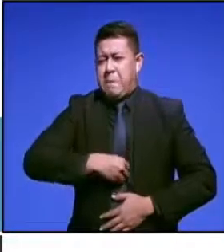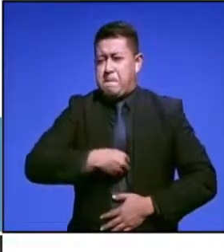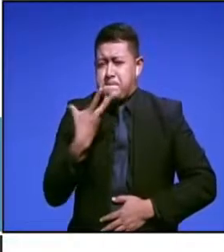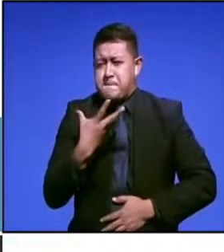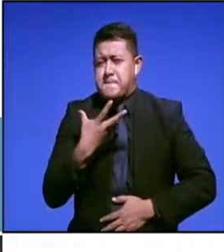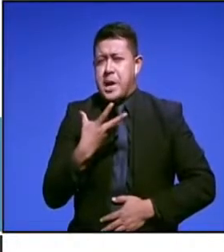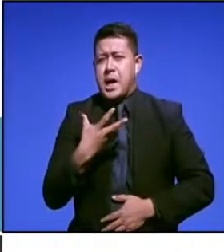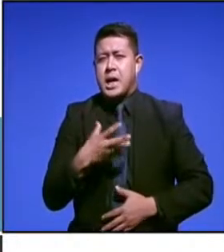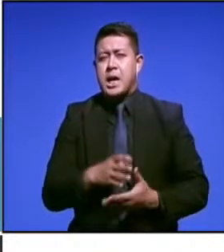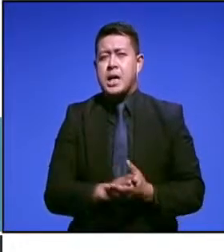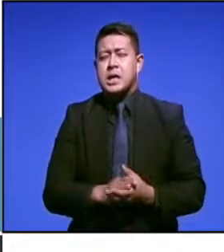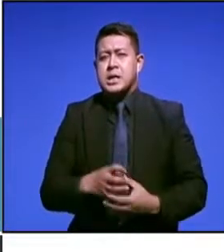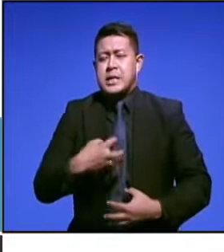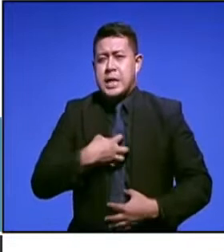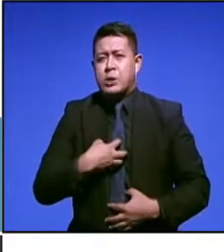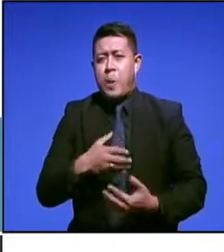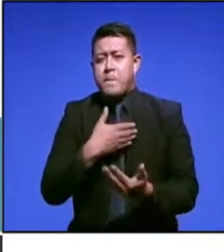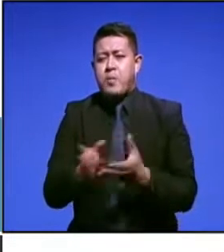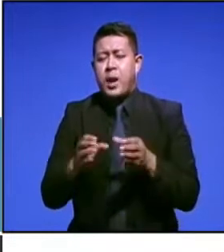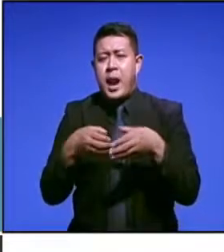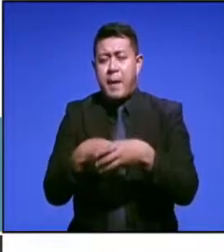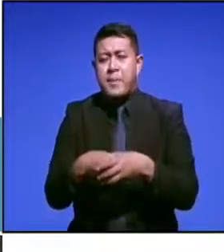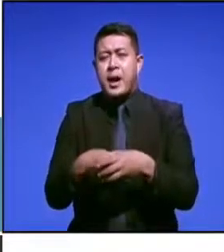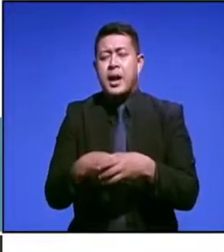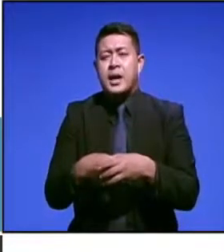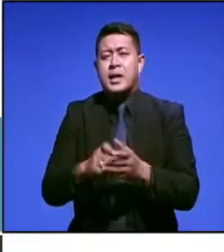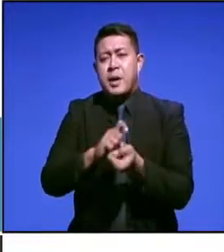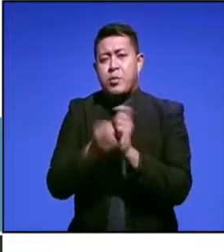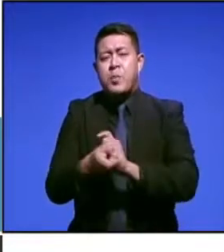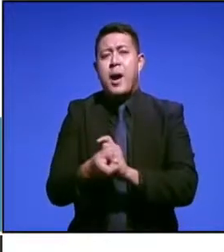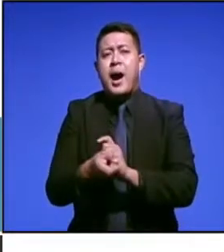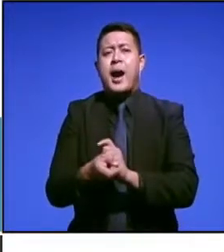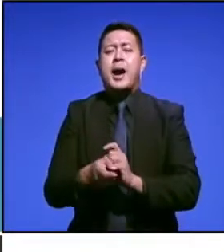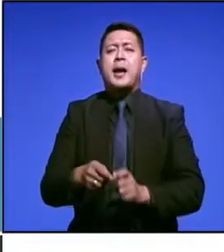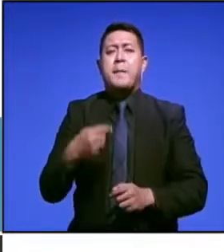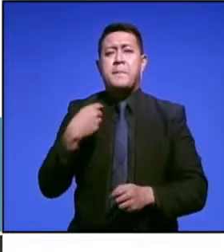bahkan berbuntut pada niatan pembubaran lembaga dan reshuffle Kabinet.